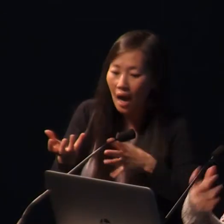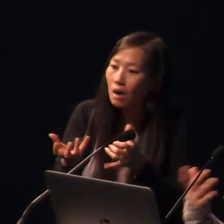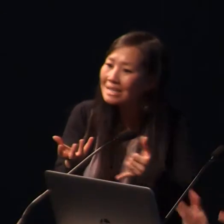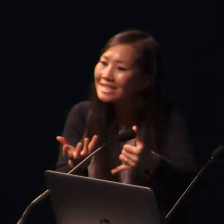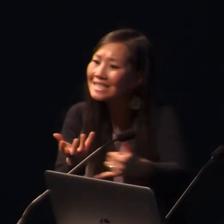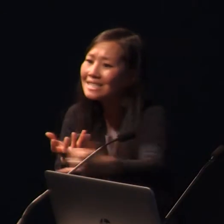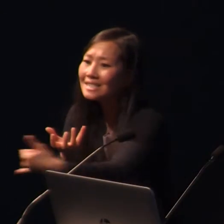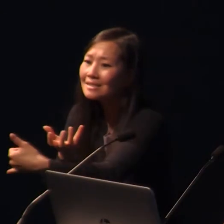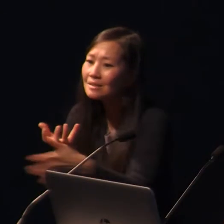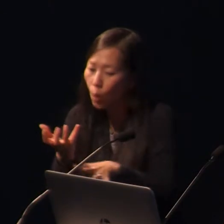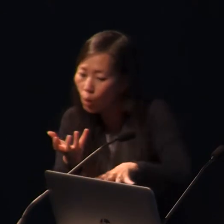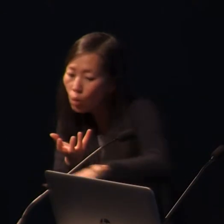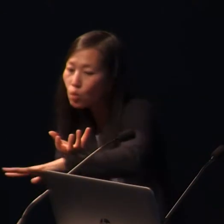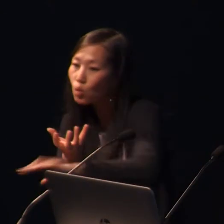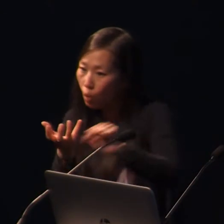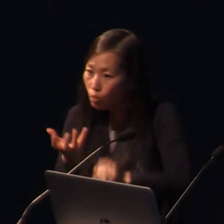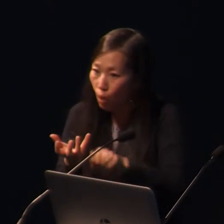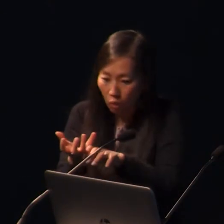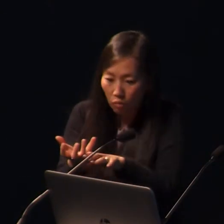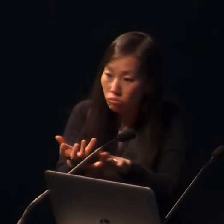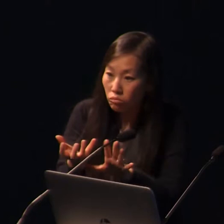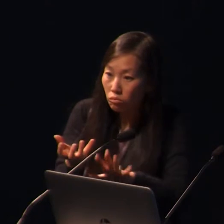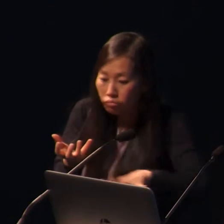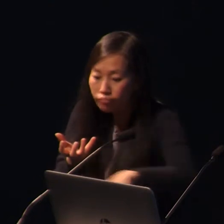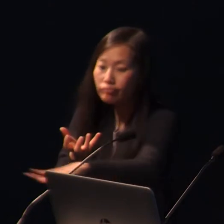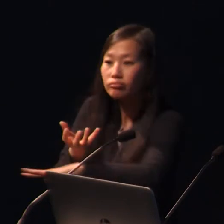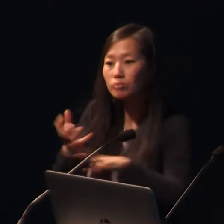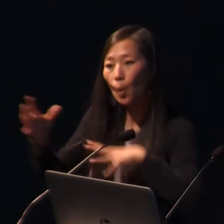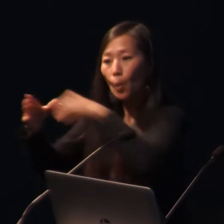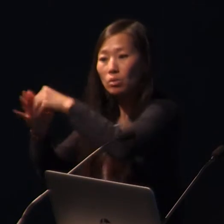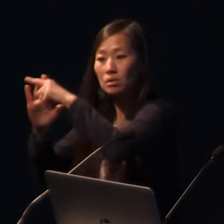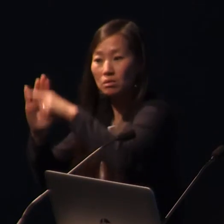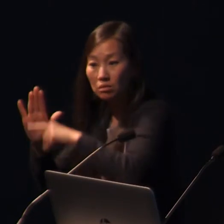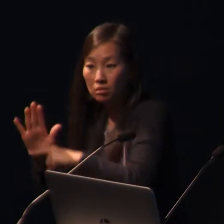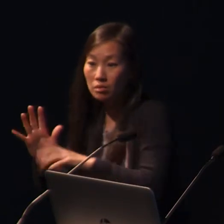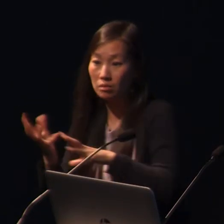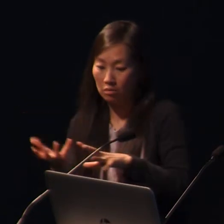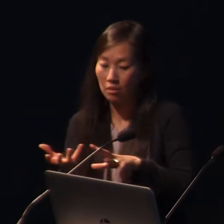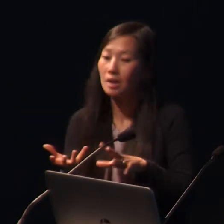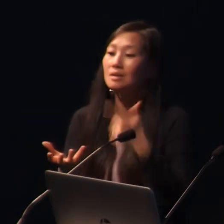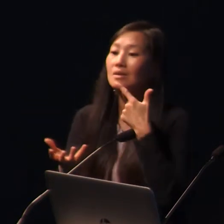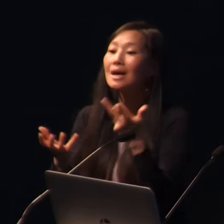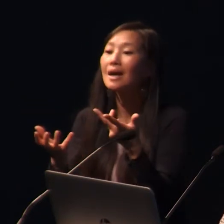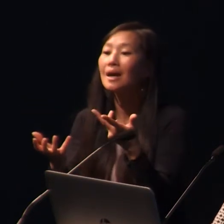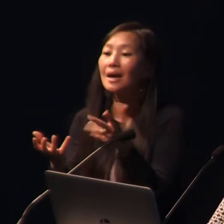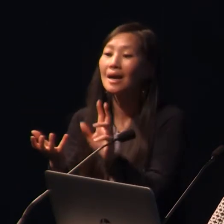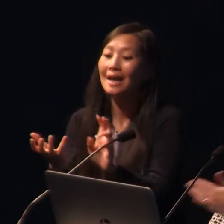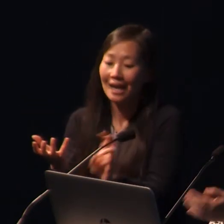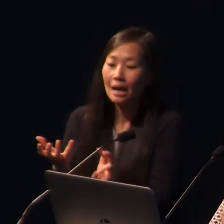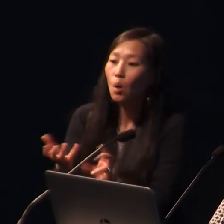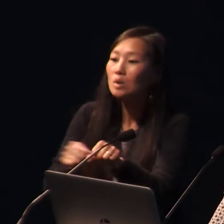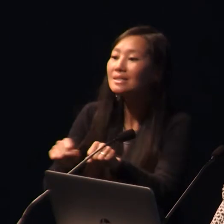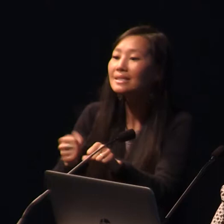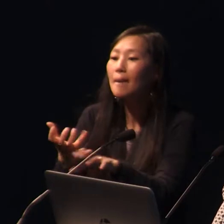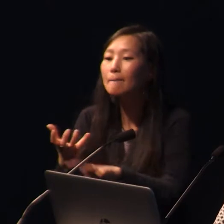sans que l'on ait véritablement défini ce commandant par eco-systèmes dépendants et associés donc le